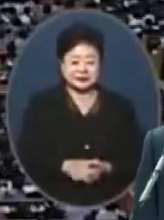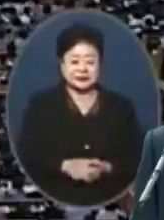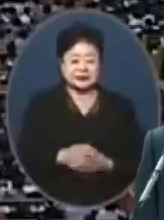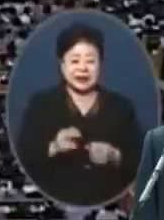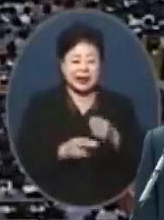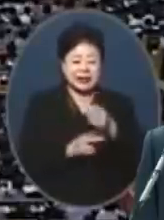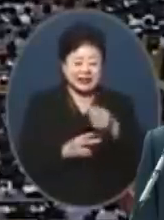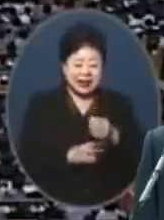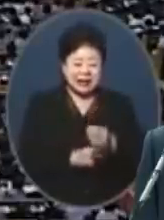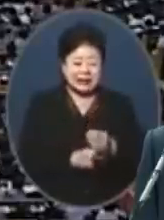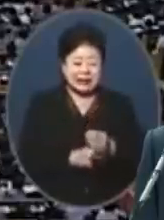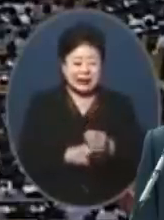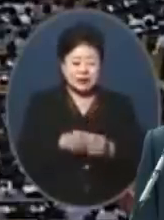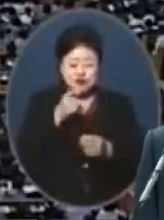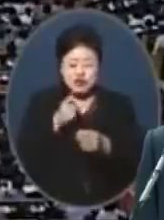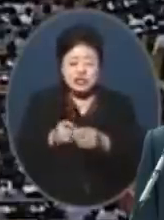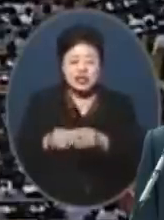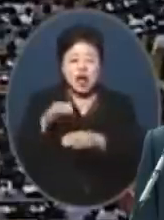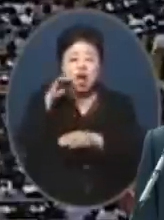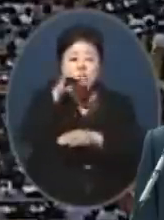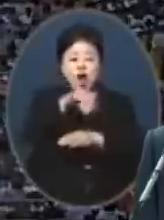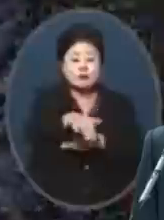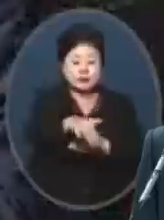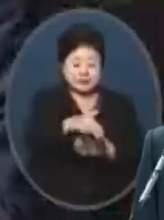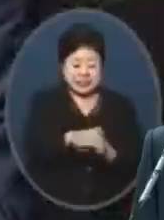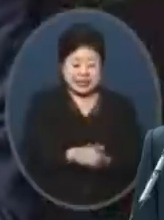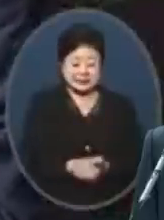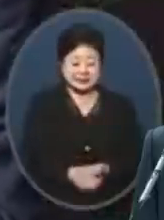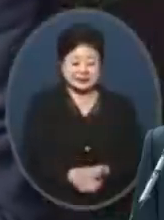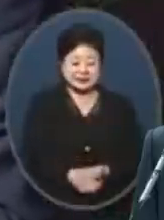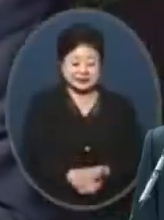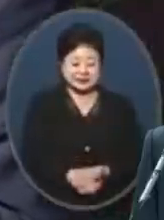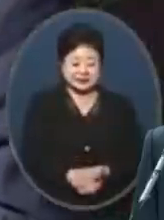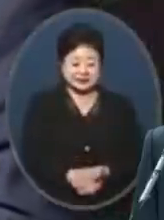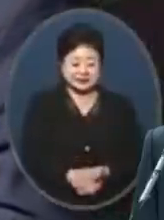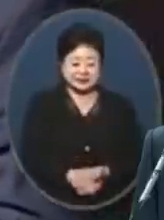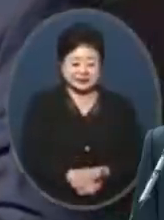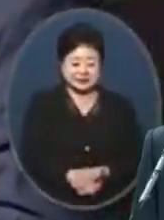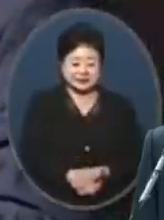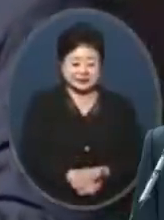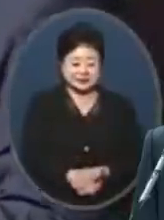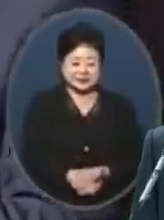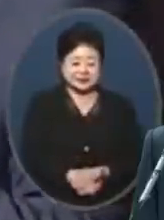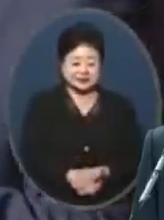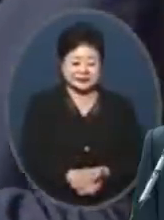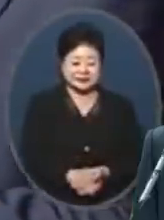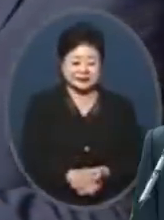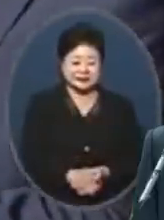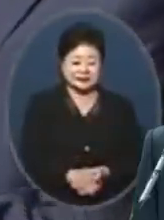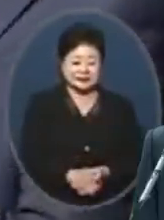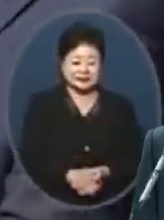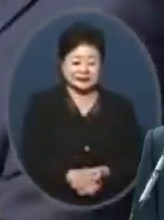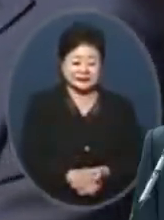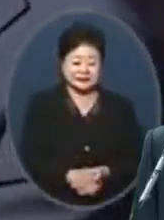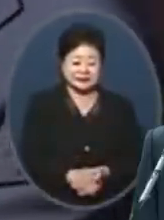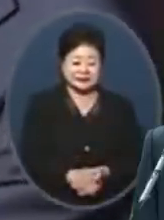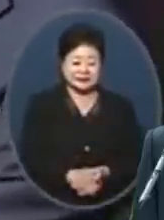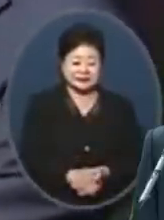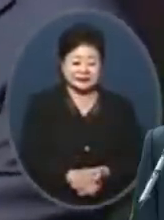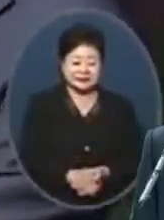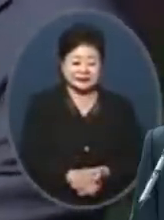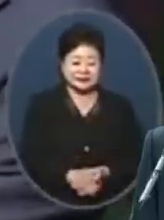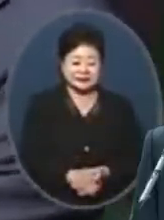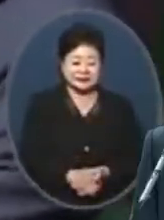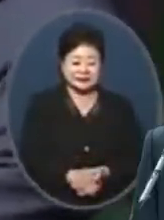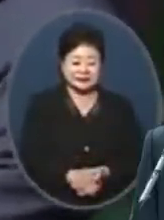다리가 물에 넘치게 되는 것입니다. In the old days when the monsoon season would come and the river would overflow and